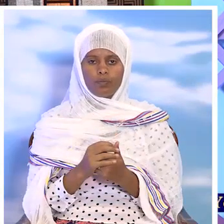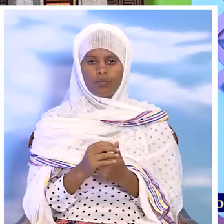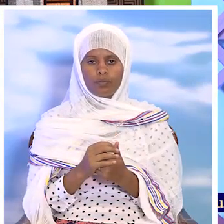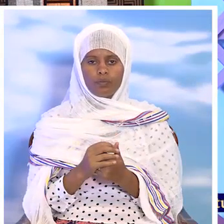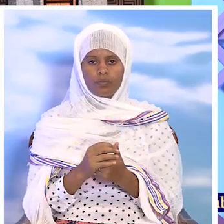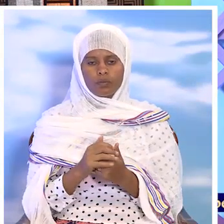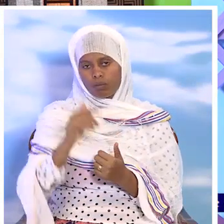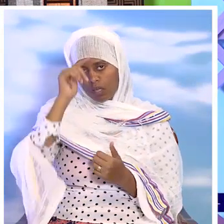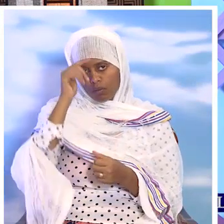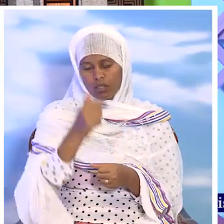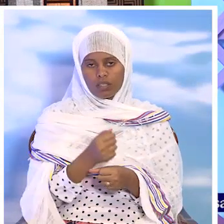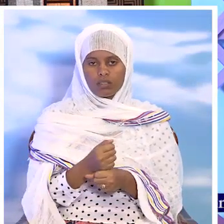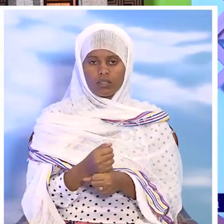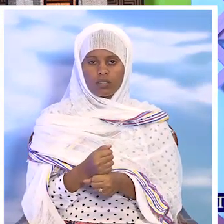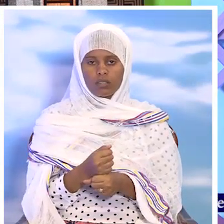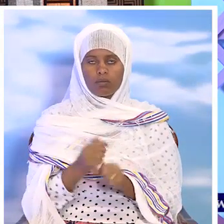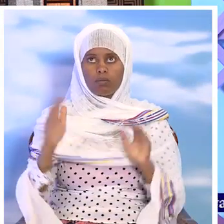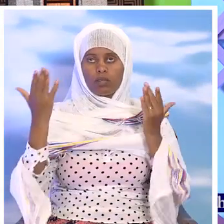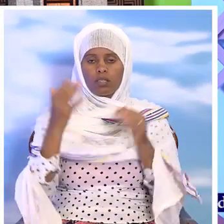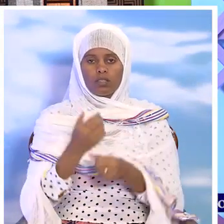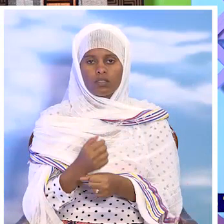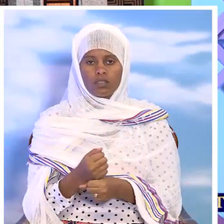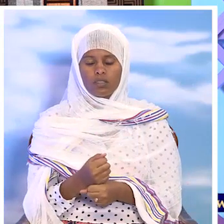ብሃይማኖትና ክንፀንዕ፣ ብምግባርና ክንፀንዕ፣